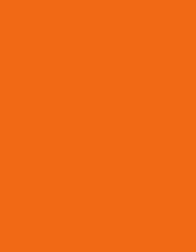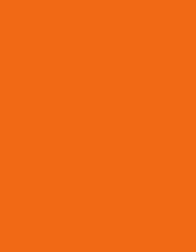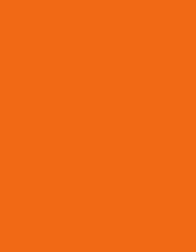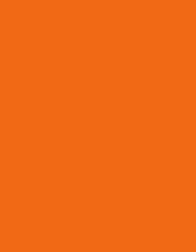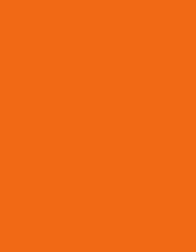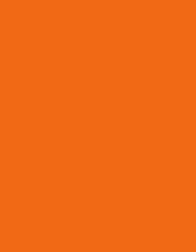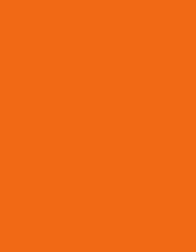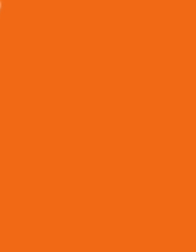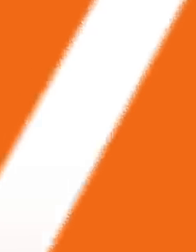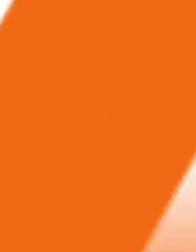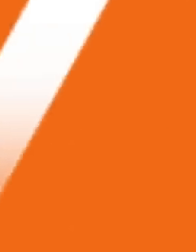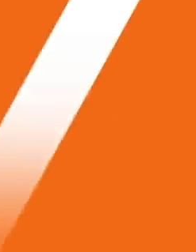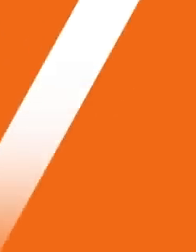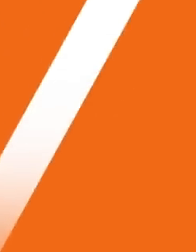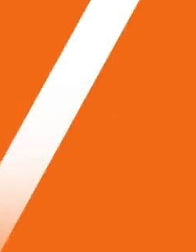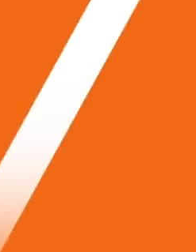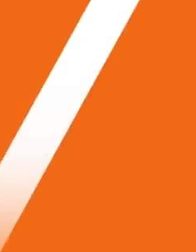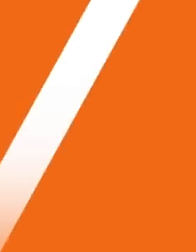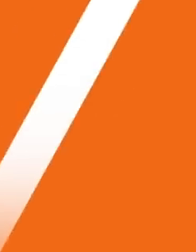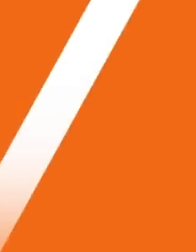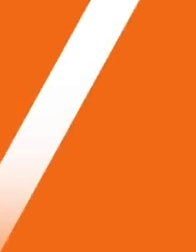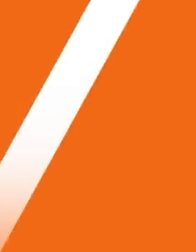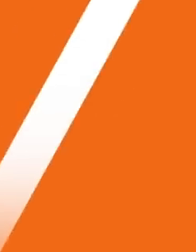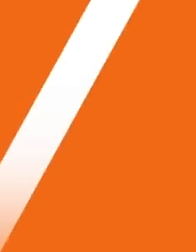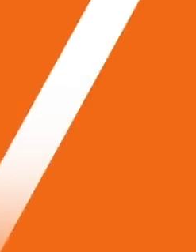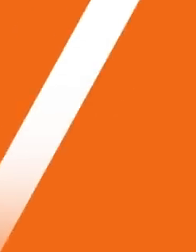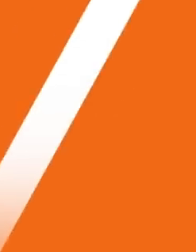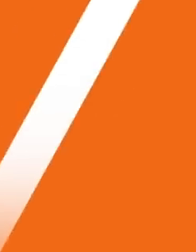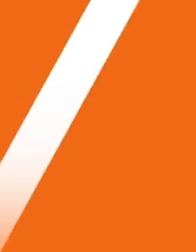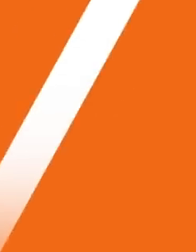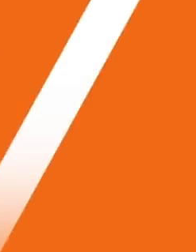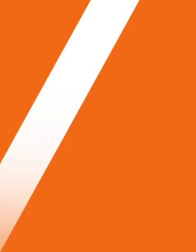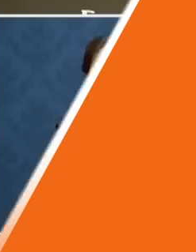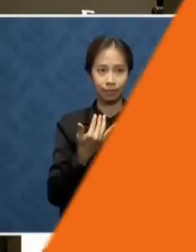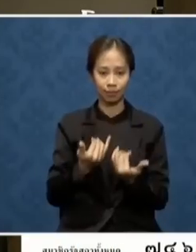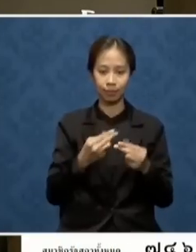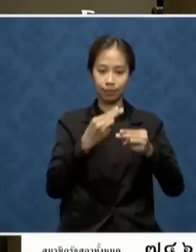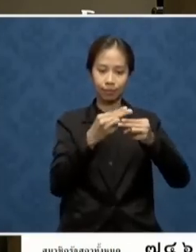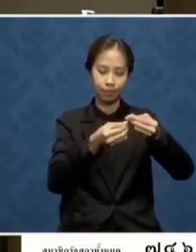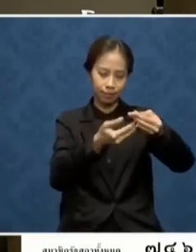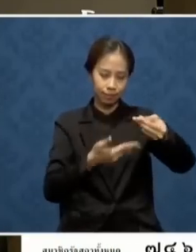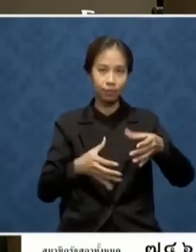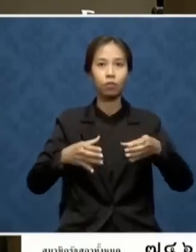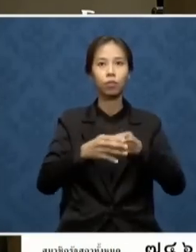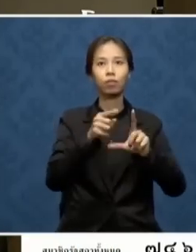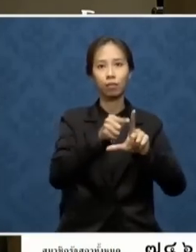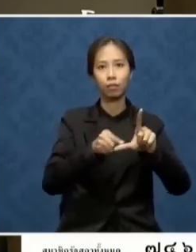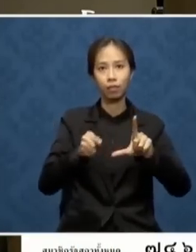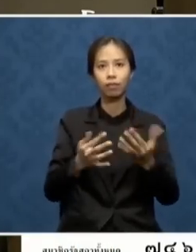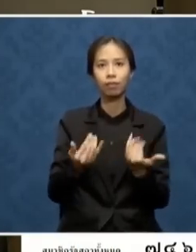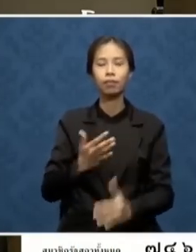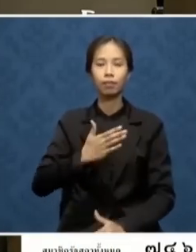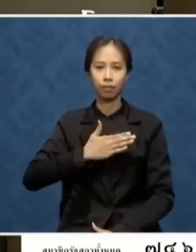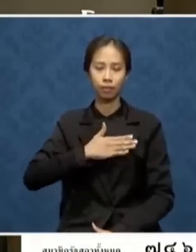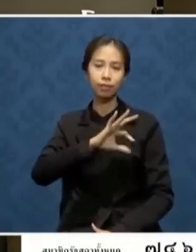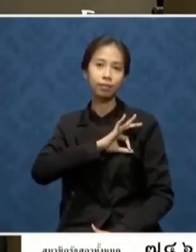กราบเรียนท่านประธานราชสภาที่เคารพค่ะดิฉันศิริกัญญาตันสกุลผู้แทนราษฎรแบบบัญชีรายชื่อพรรคก้าวไกลในฐานะสมาชิก